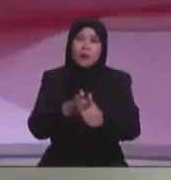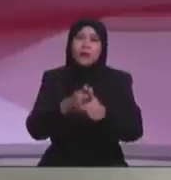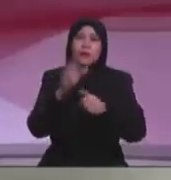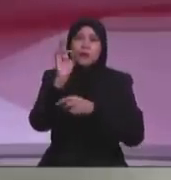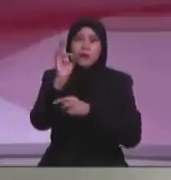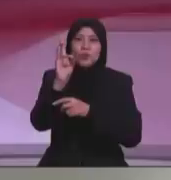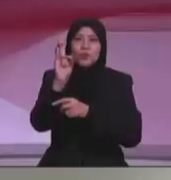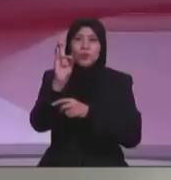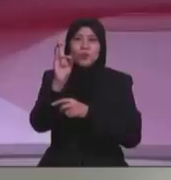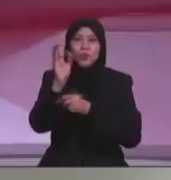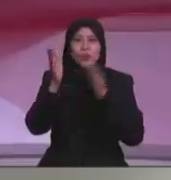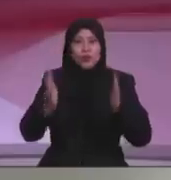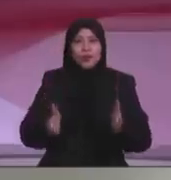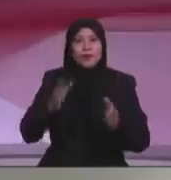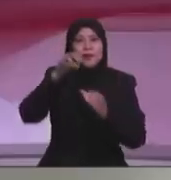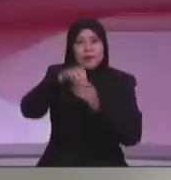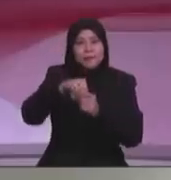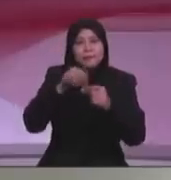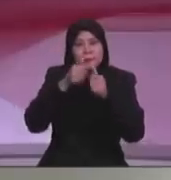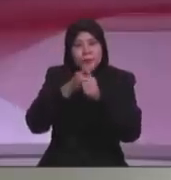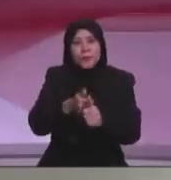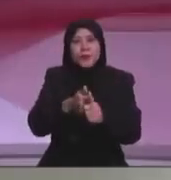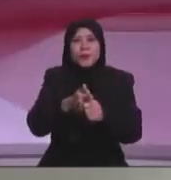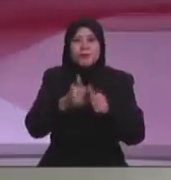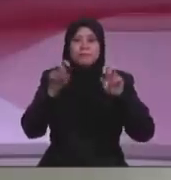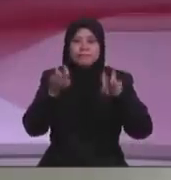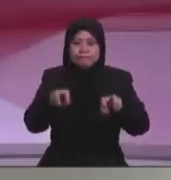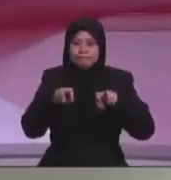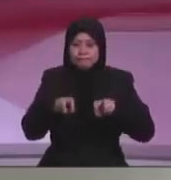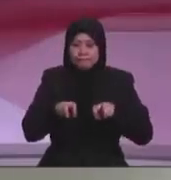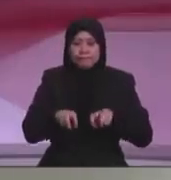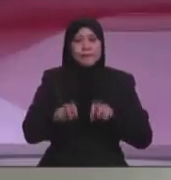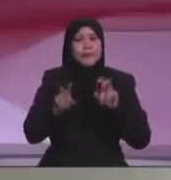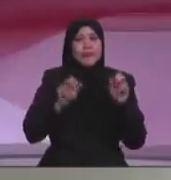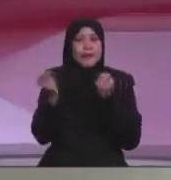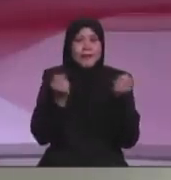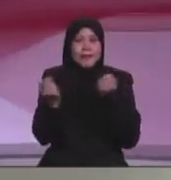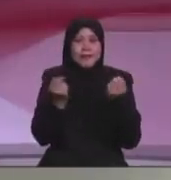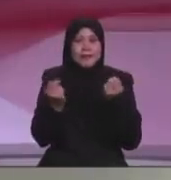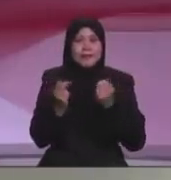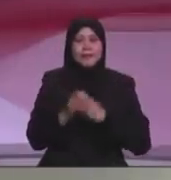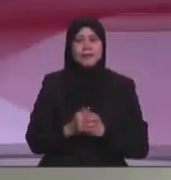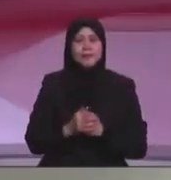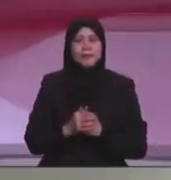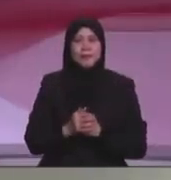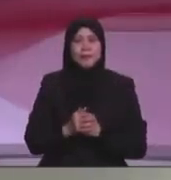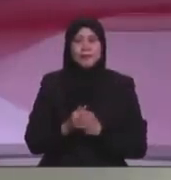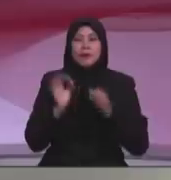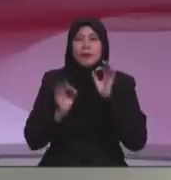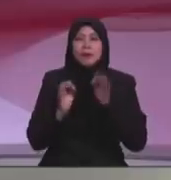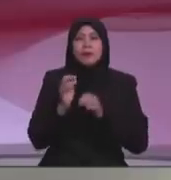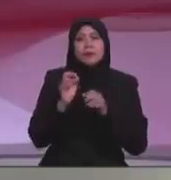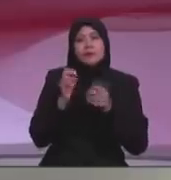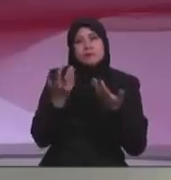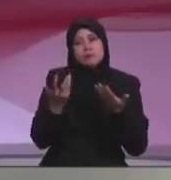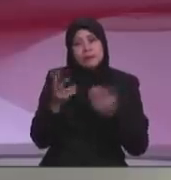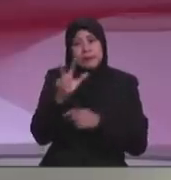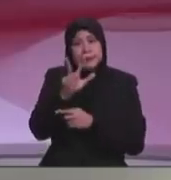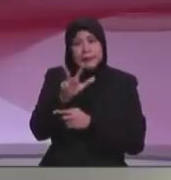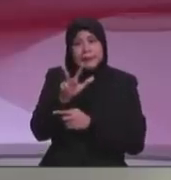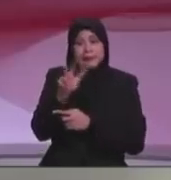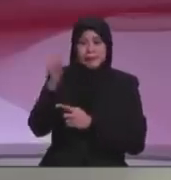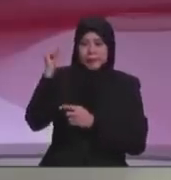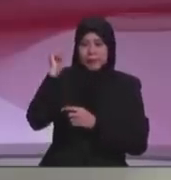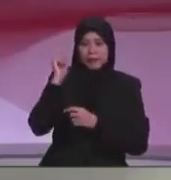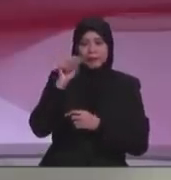Ianya berdasarkan kapasiti kenderaan tersebut. Kalau biasa duduk dengan keluarga, 2 dan 3 di belakang,